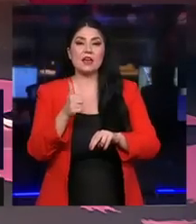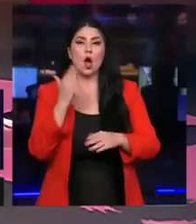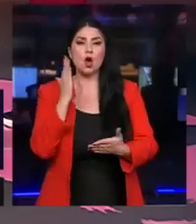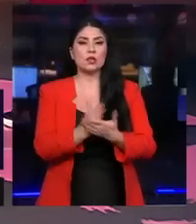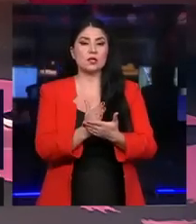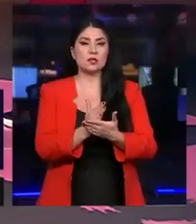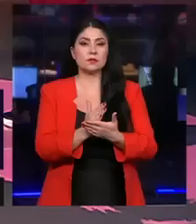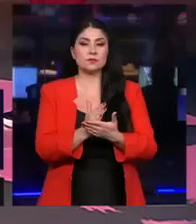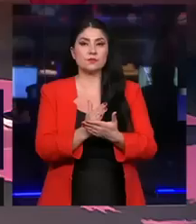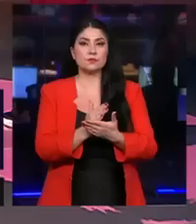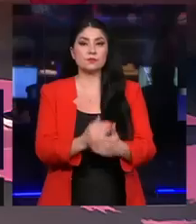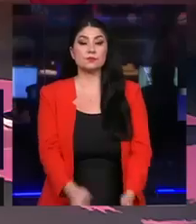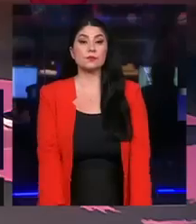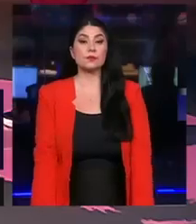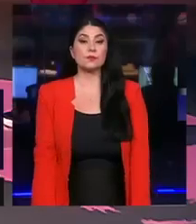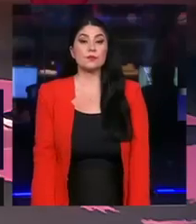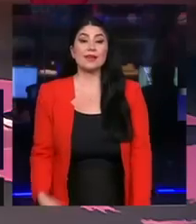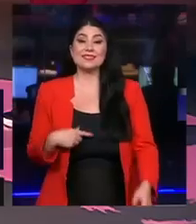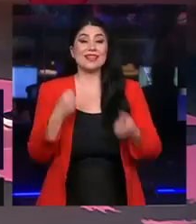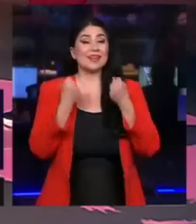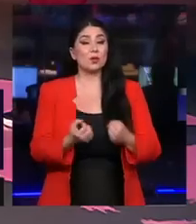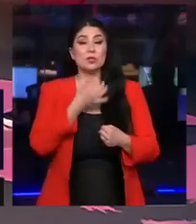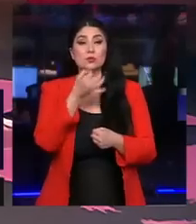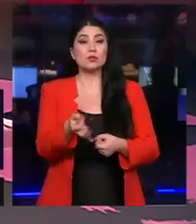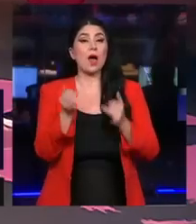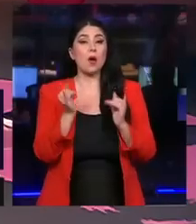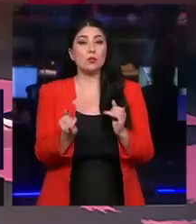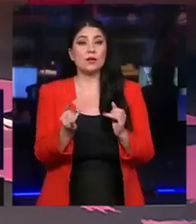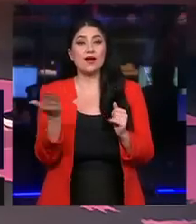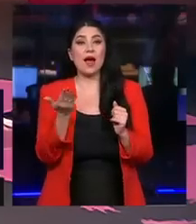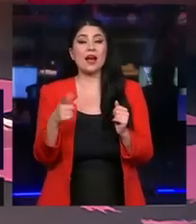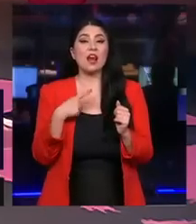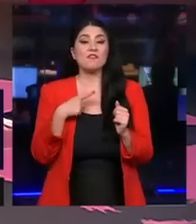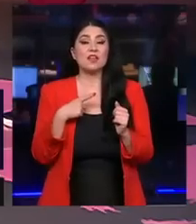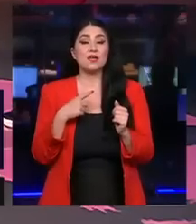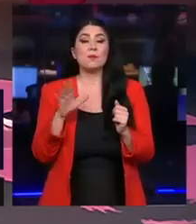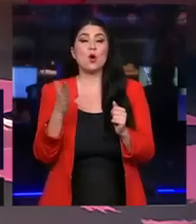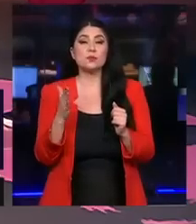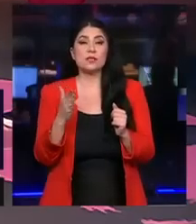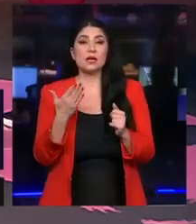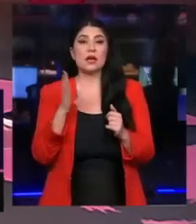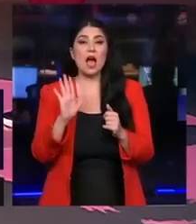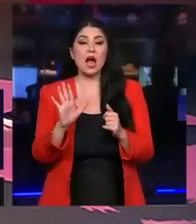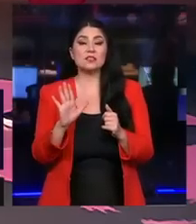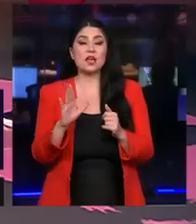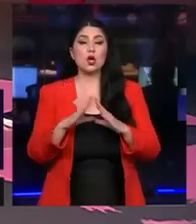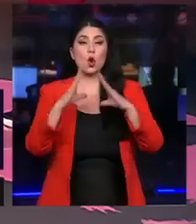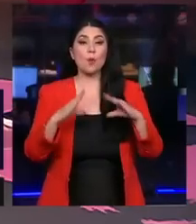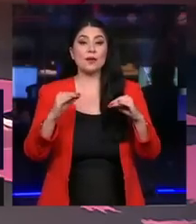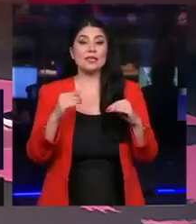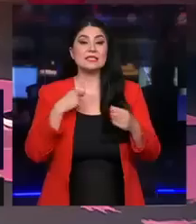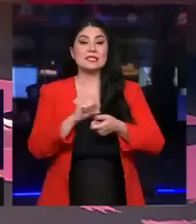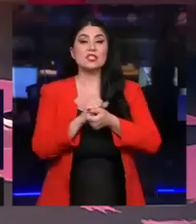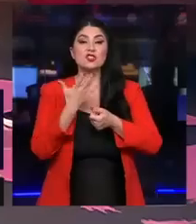Viena rămâne extrem de fermă pe poziții. Prin urmare, este greu de spus în momentul de față care ar fi șansele ca o astfel de acțiune a României